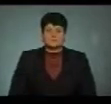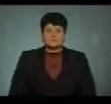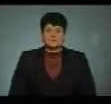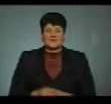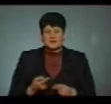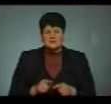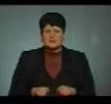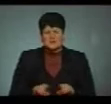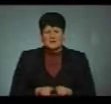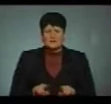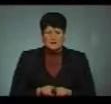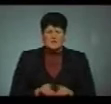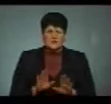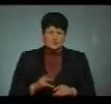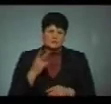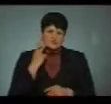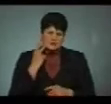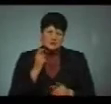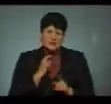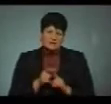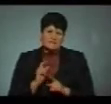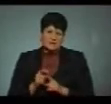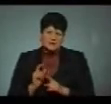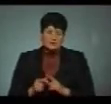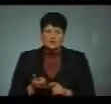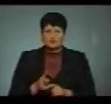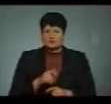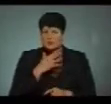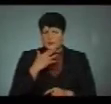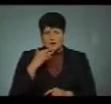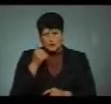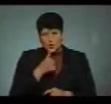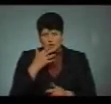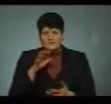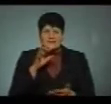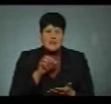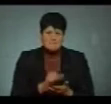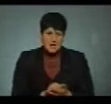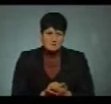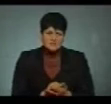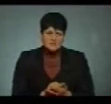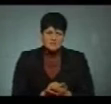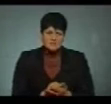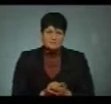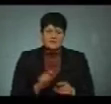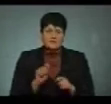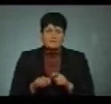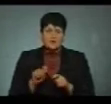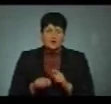Це також тенденційні відповіді. Ми вже дуже багато років займаємося моніторингом